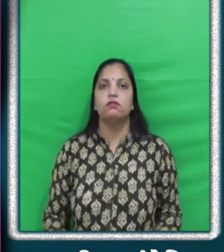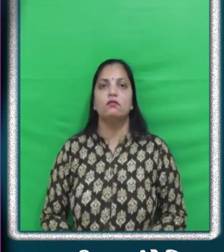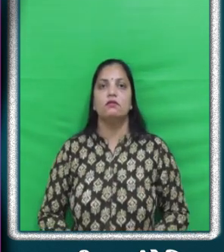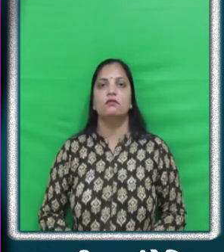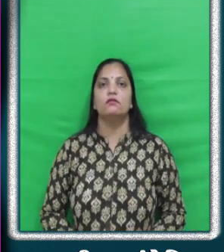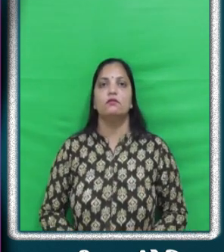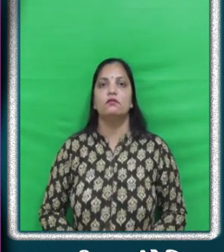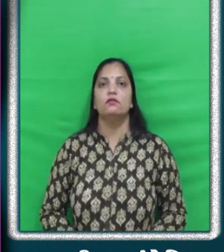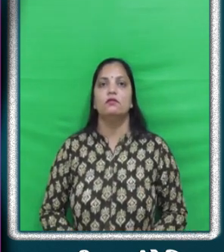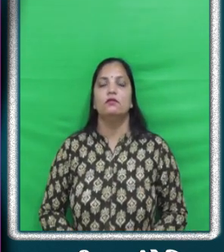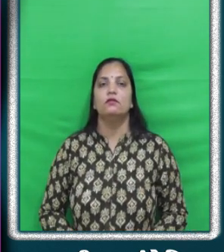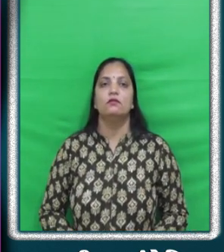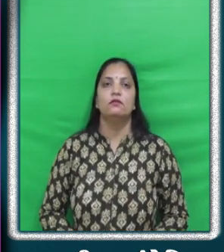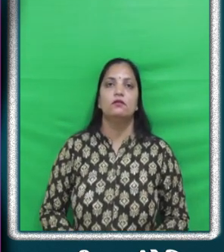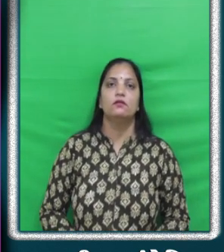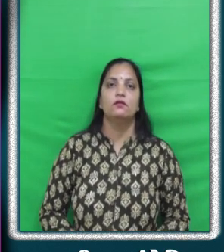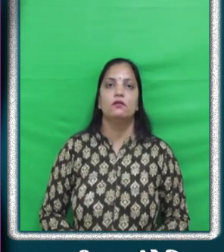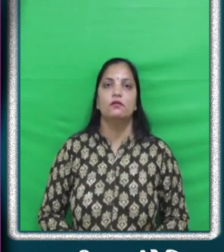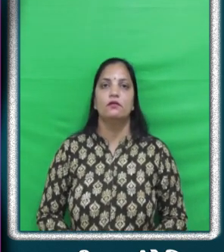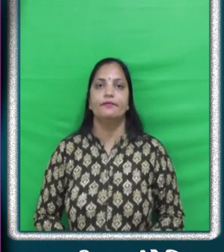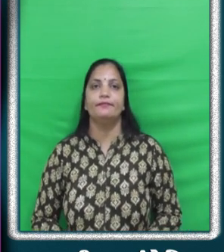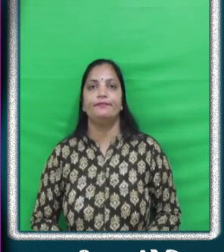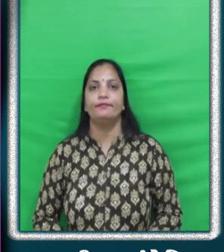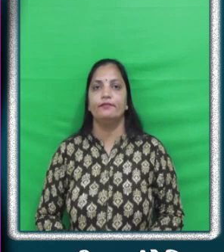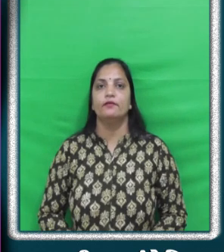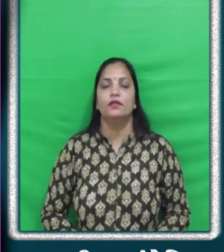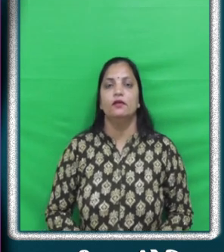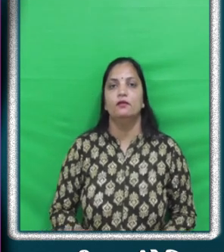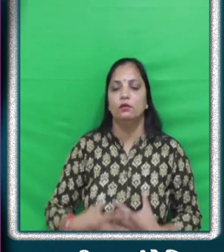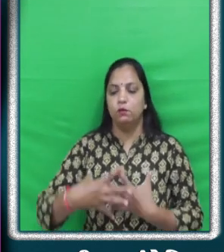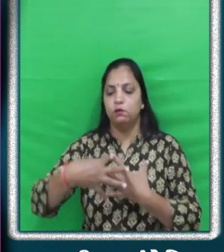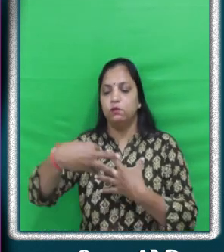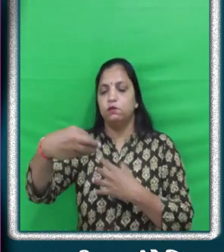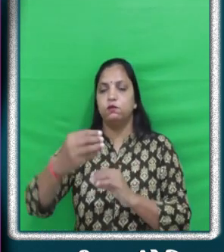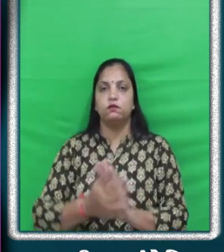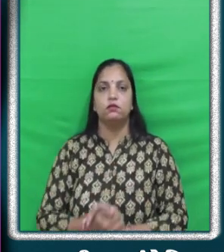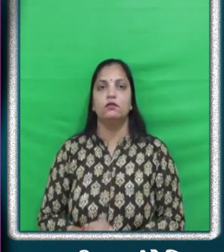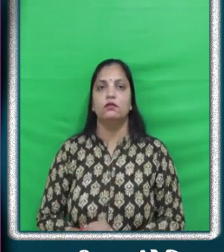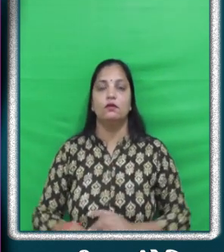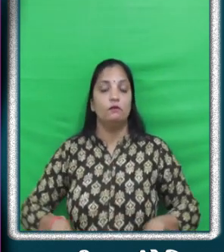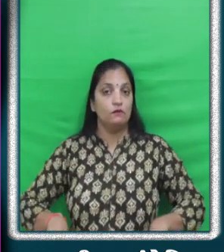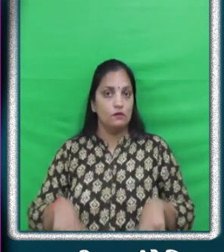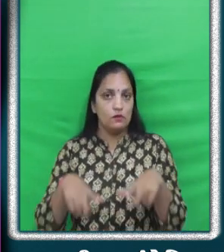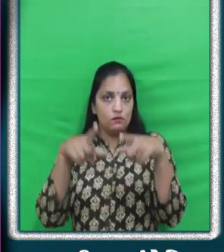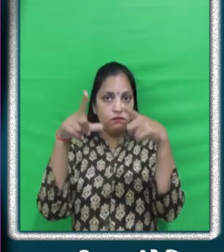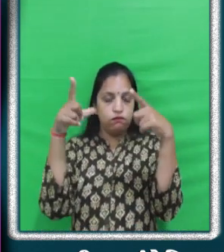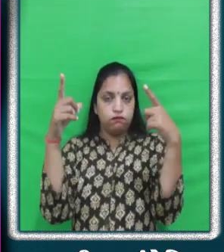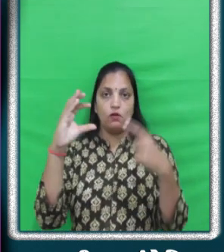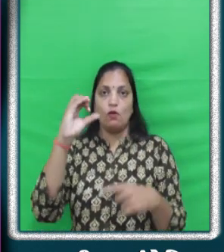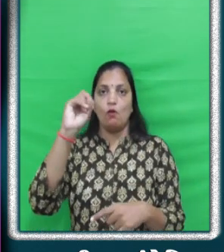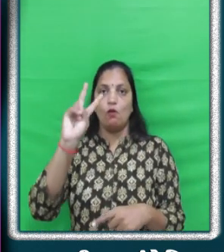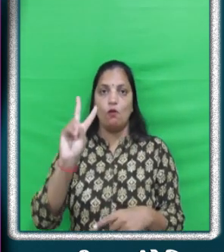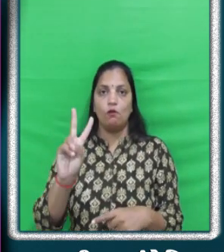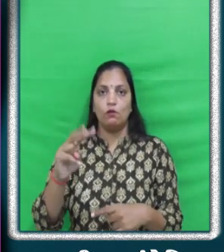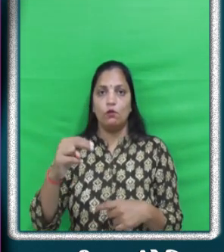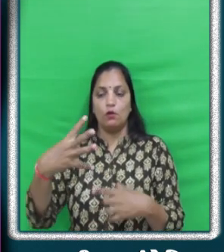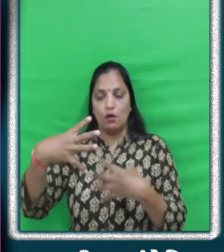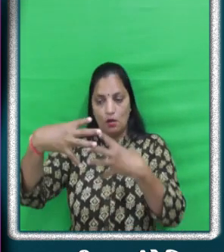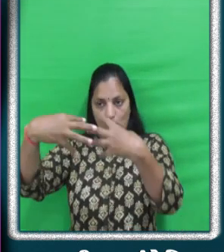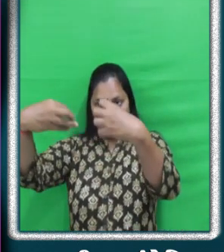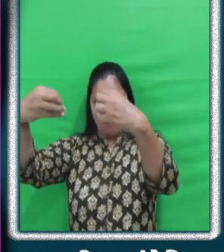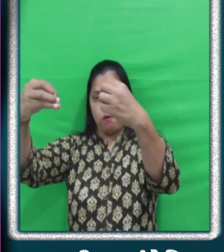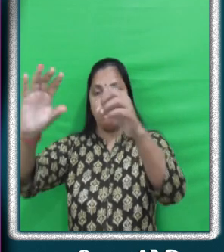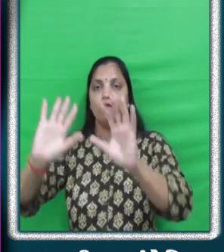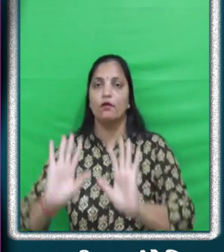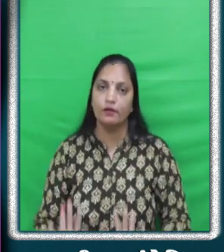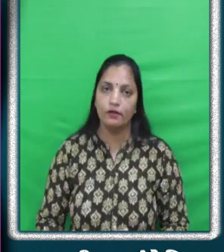ઉત્સર્જન વનસ્પતિ તેની વહન ક્રિયા થયા બાદ કરે છે। વનસ્પતિ જે છે ઓક્સિજનનો ઉત્સર્જન,